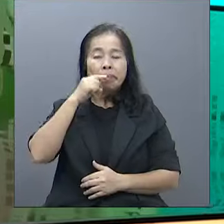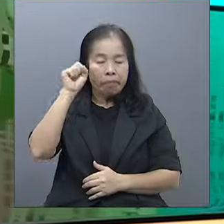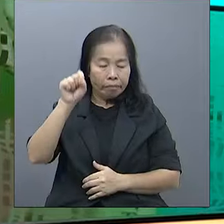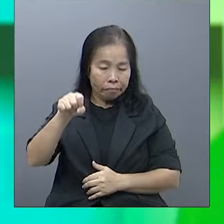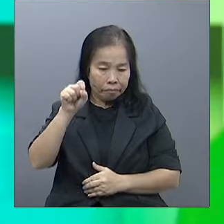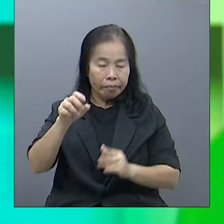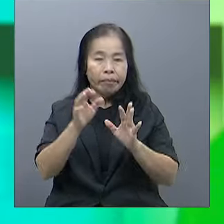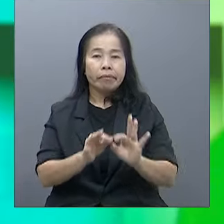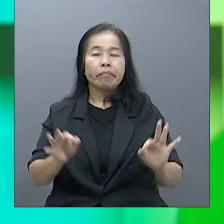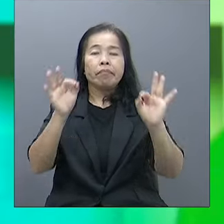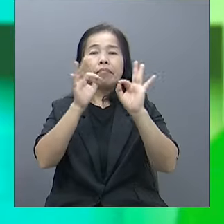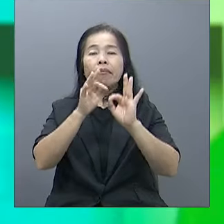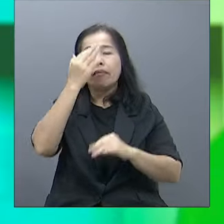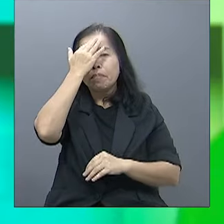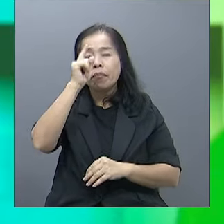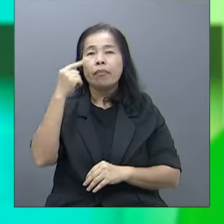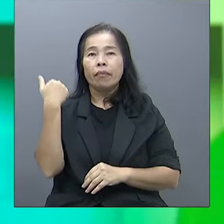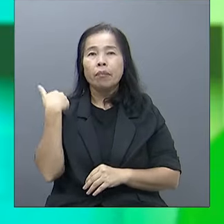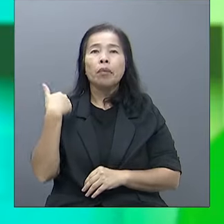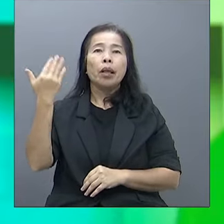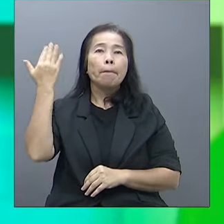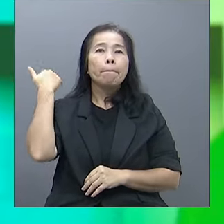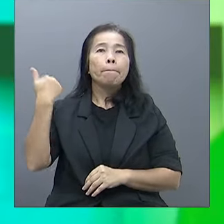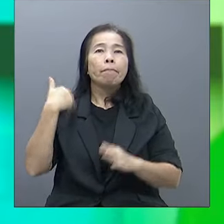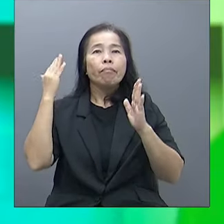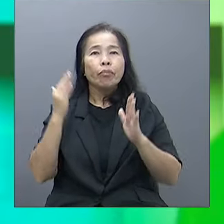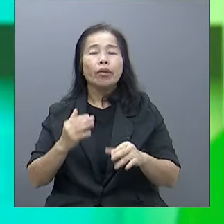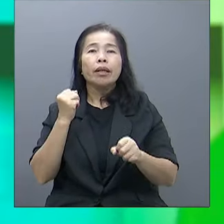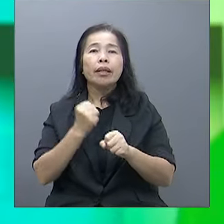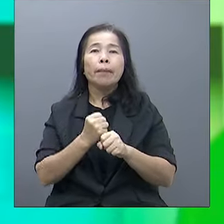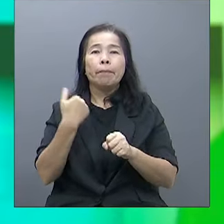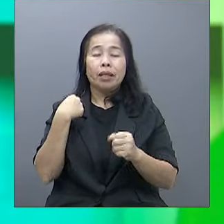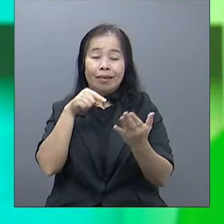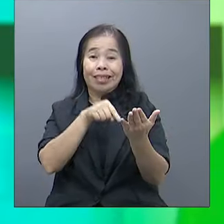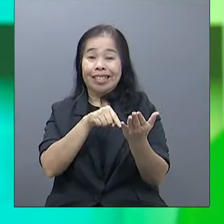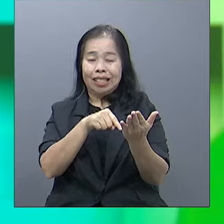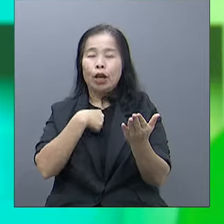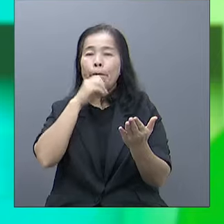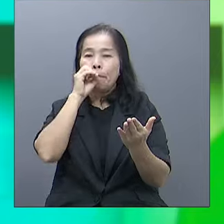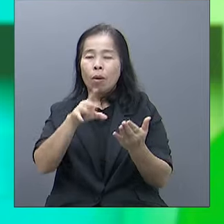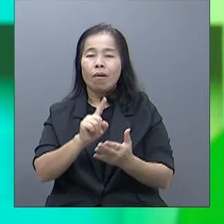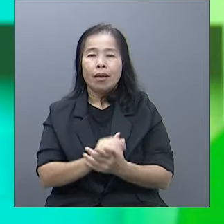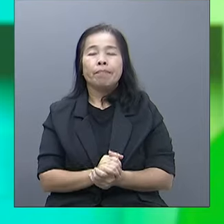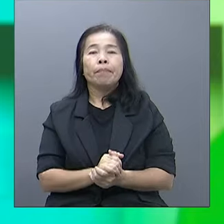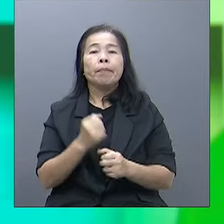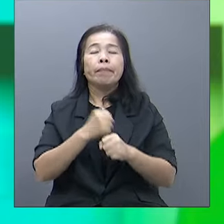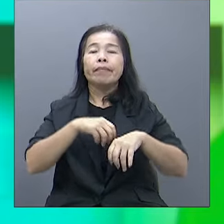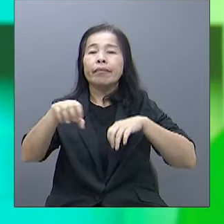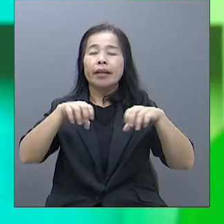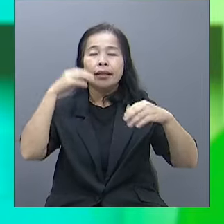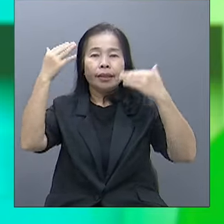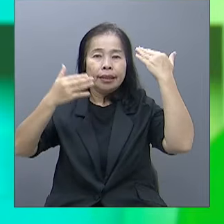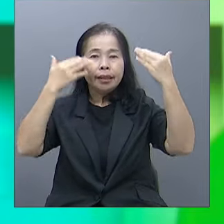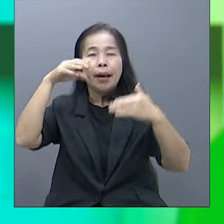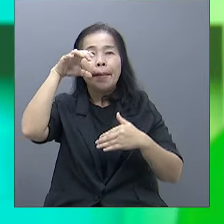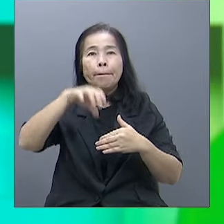ารย์บอกก็เลยมีเรื่องของหน่วยองค์กรเนี่ยเข้ามามีบทบาทเยอะอย่างงานนี้ที่จะบอกคุณผู้ชมไปมีกิจกรรมจากสถาบัน